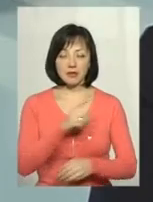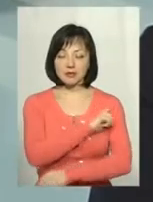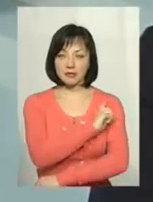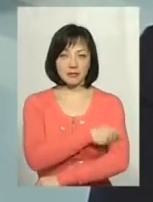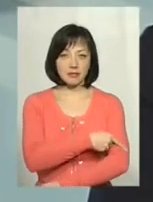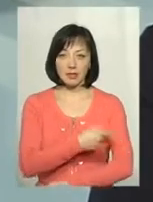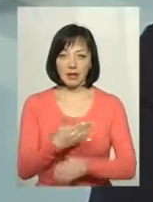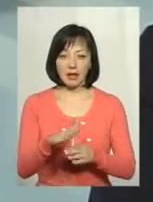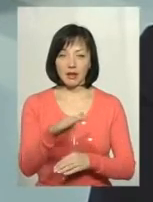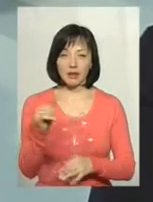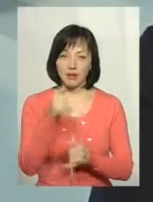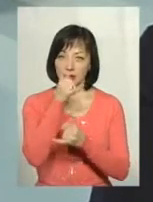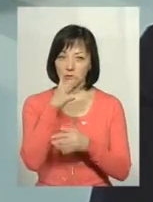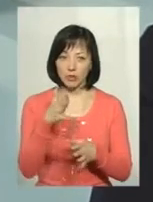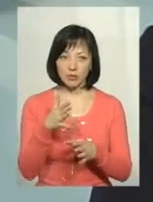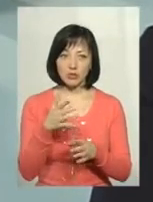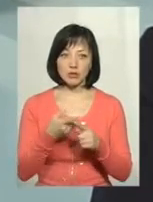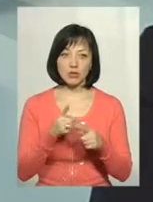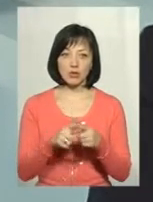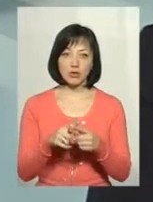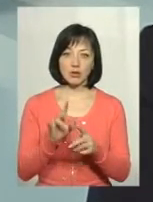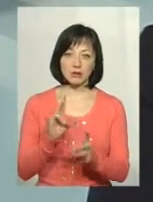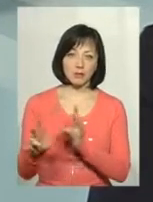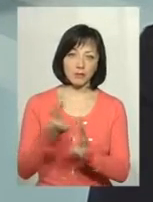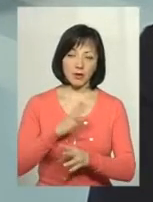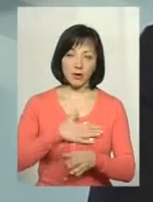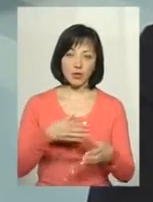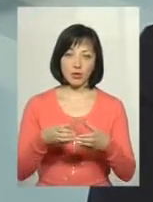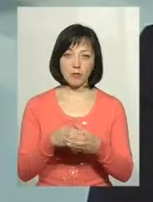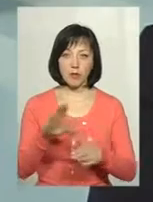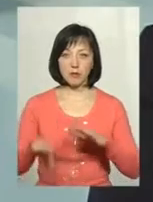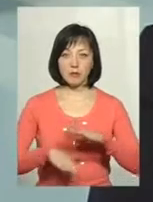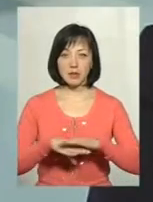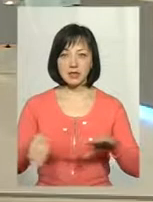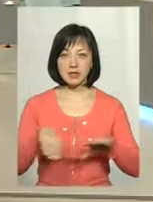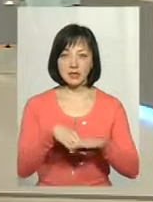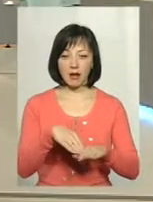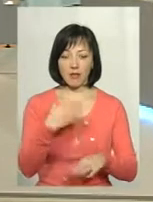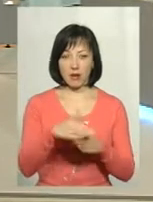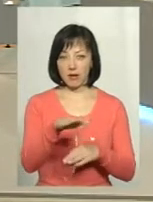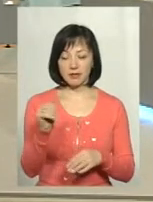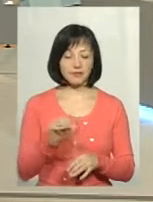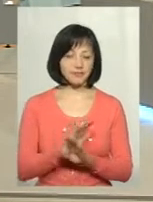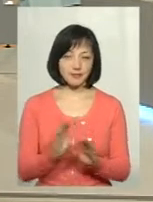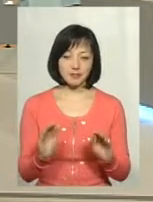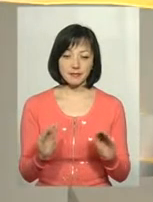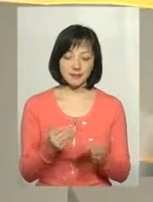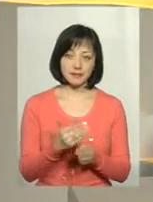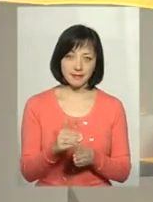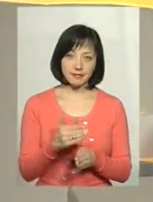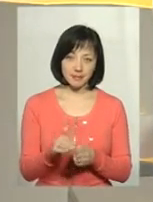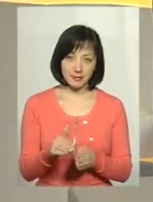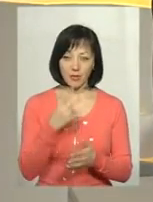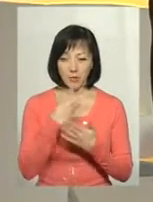такі кредити і не можемо підставляти сьогодні нашу громаду під заставу. Тобто ви вирішили йти невеличкими кроками,